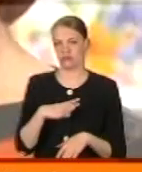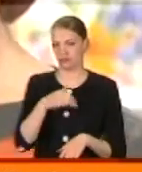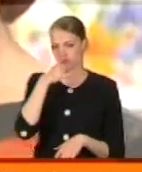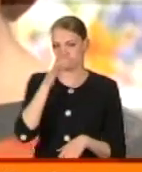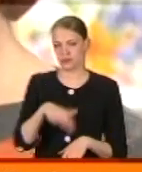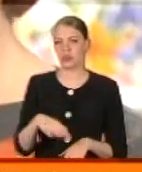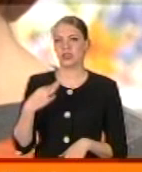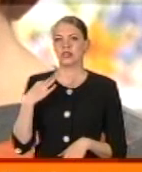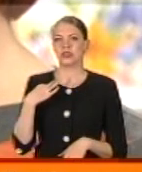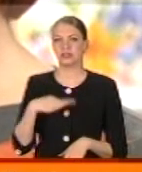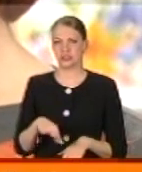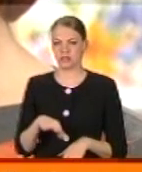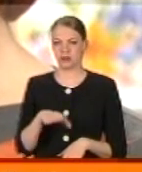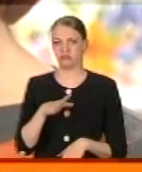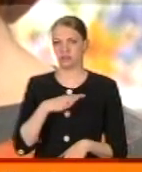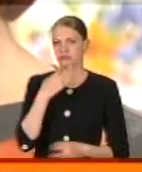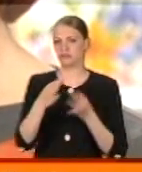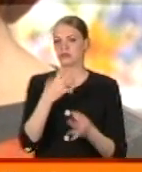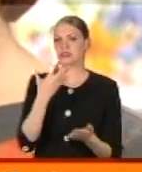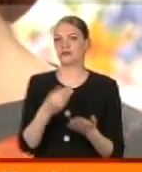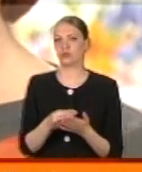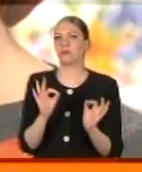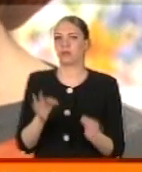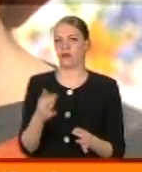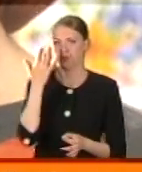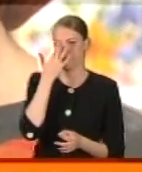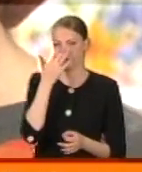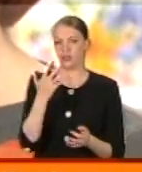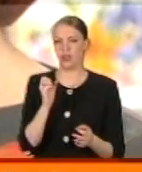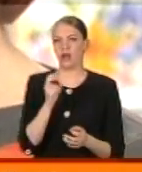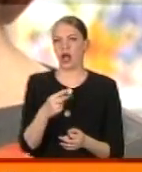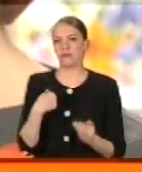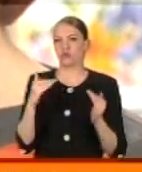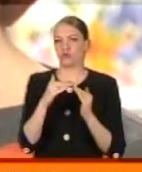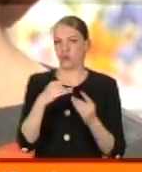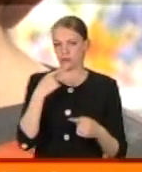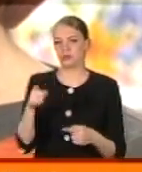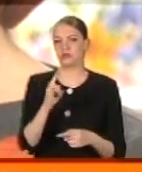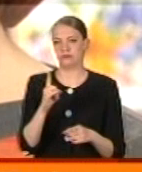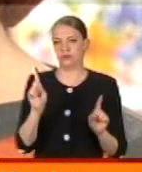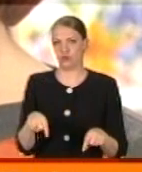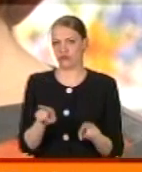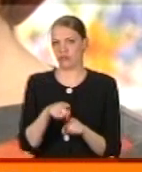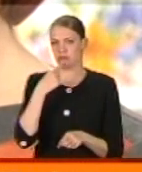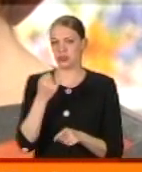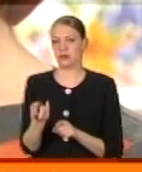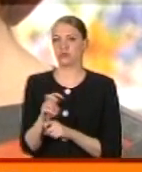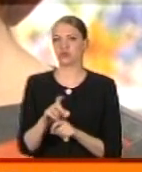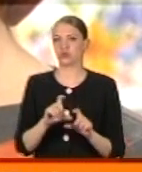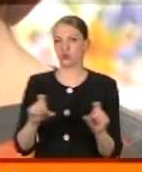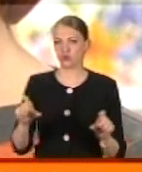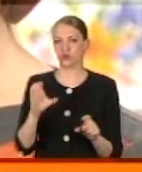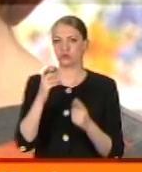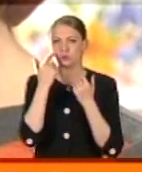сила. Син виражав свою позицію правильну, да? То есть, как ми вдома говоримо, так і він говорить. И пришел однажды со школы